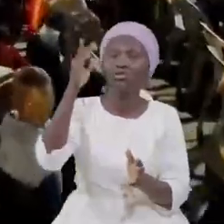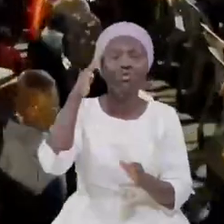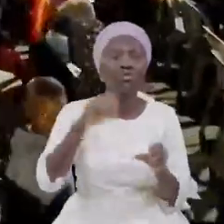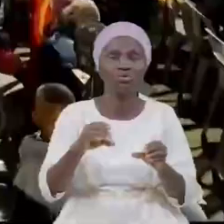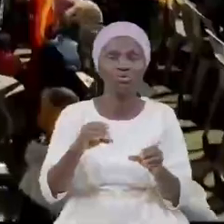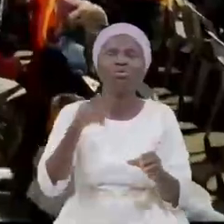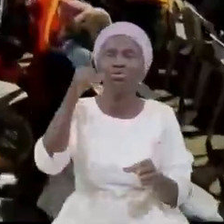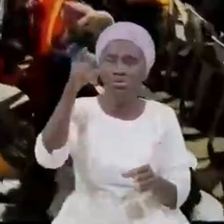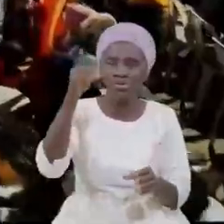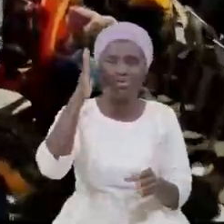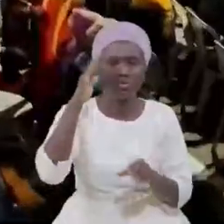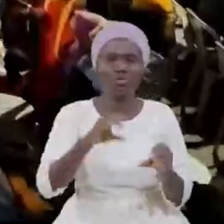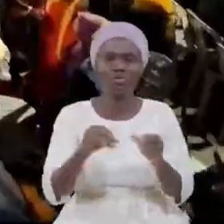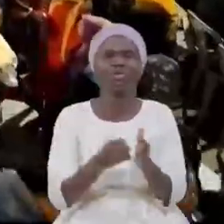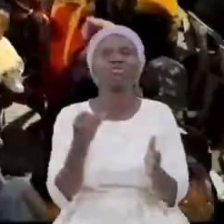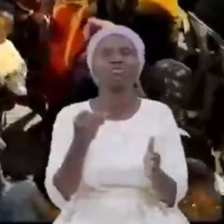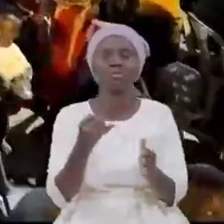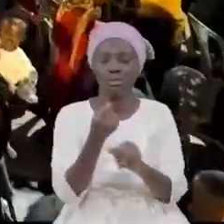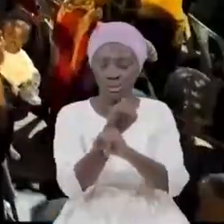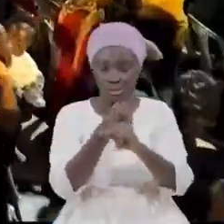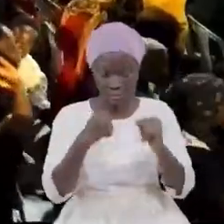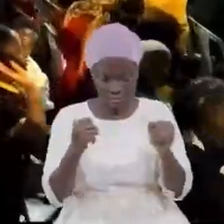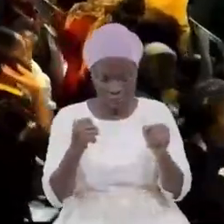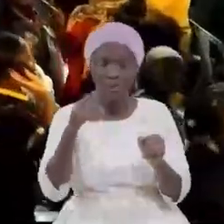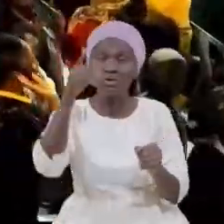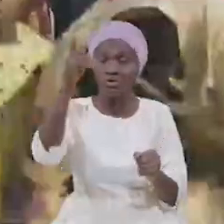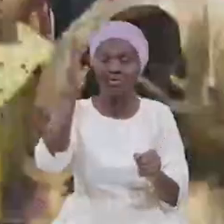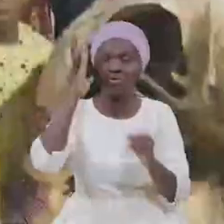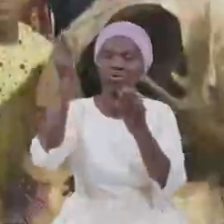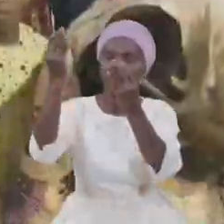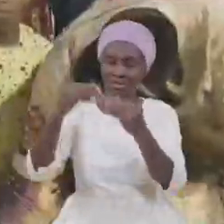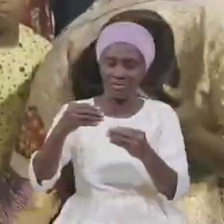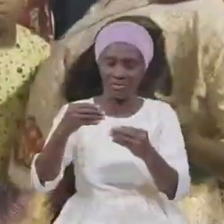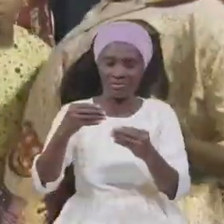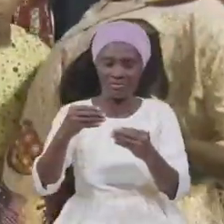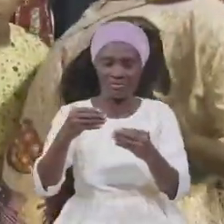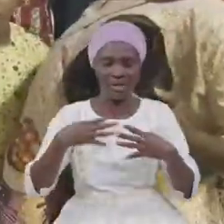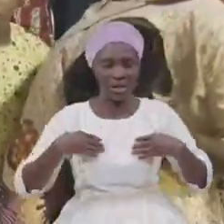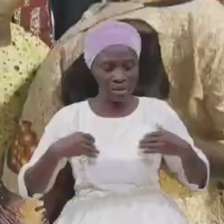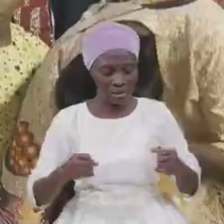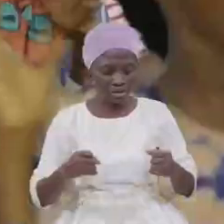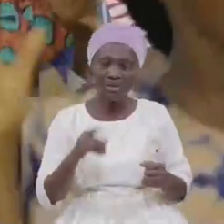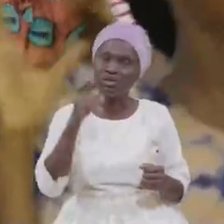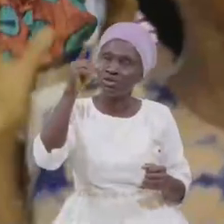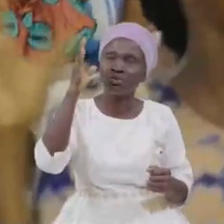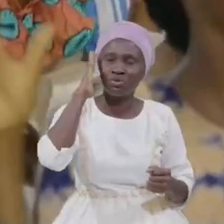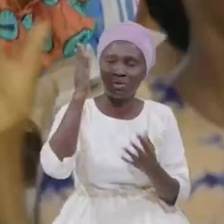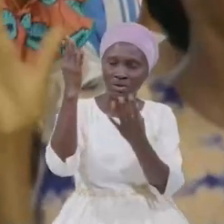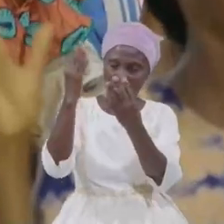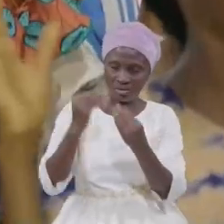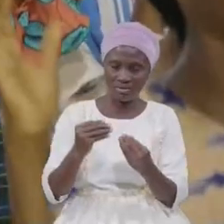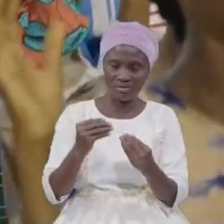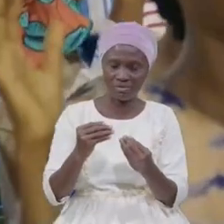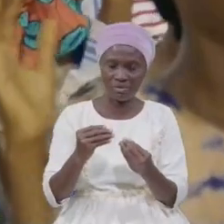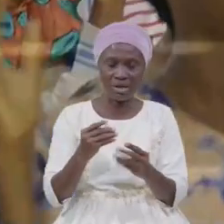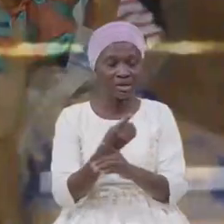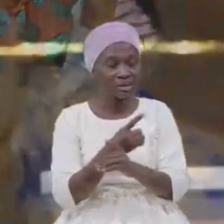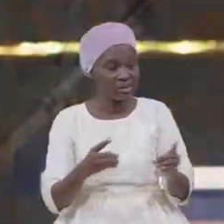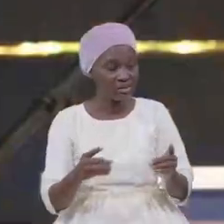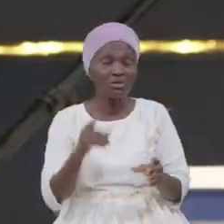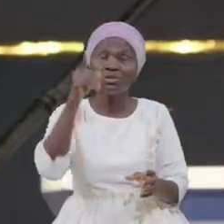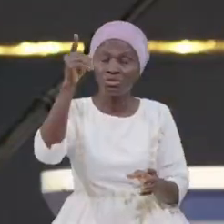tu le feras. Le salut, tu le feras. La guérison, tu la donneras. La